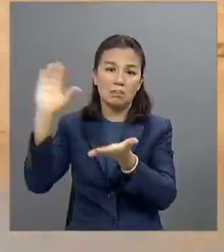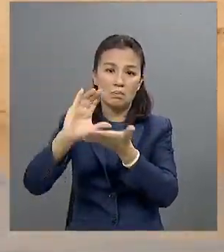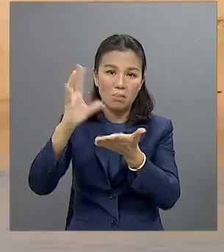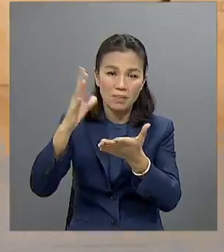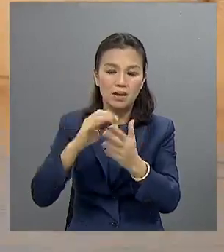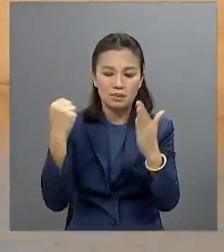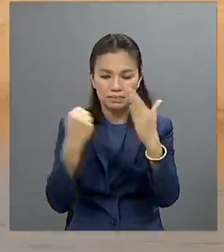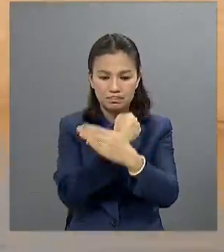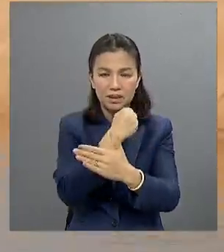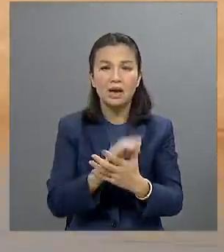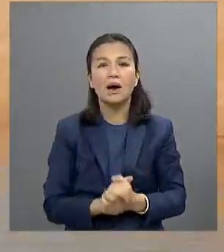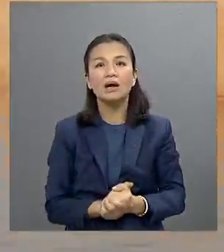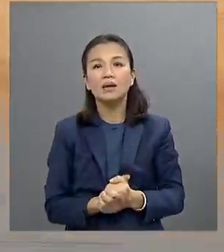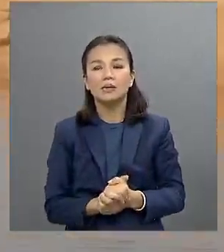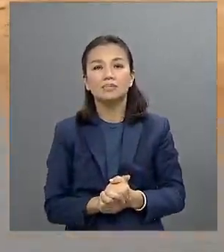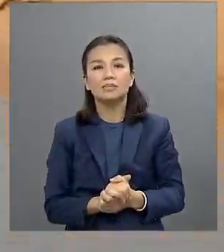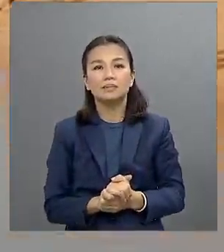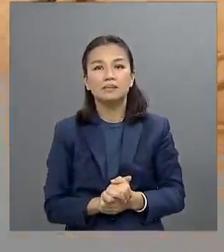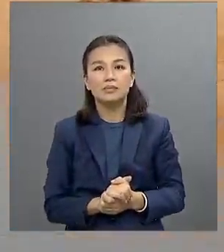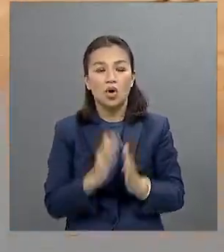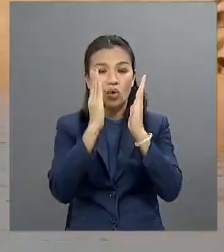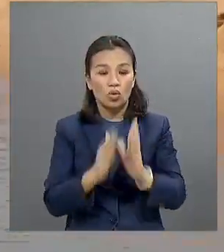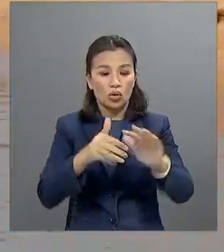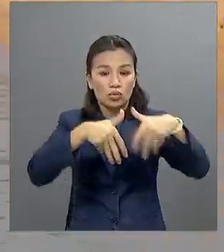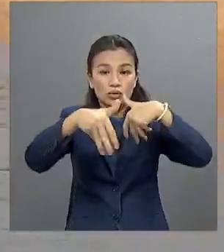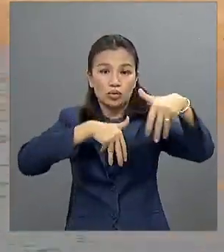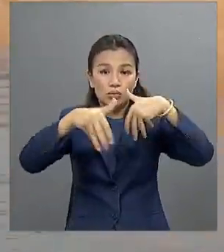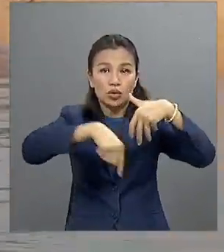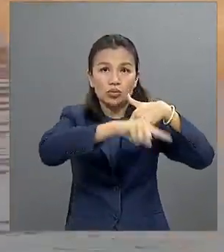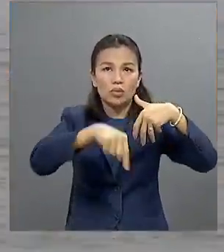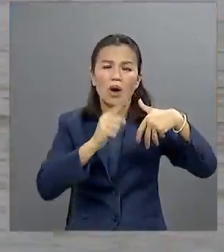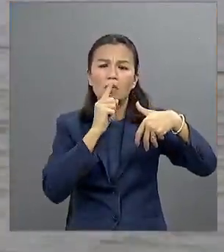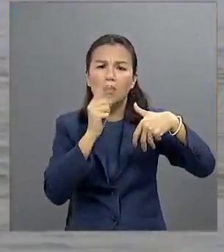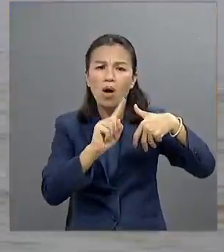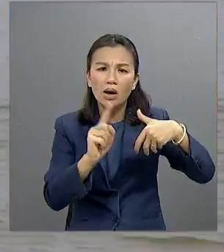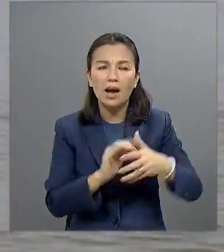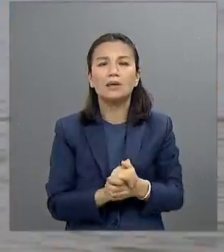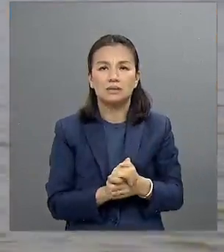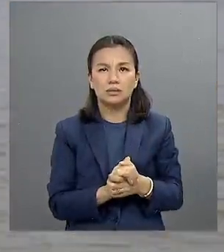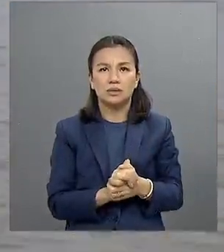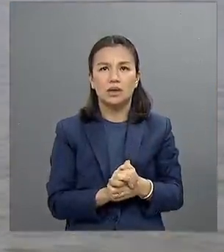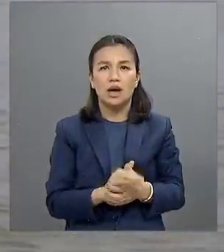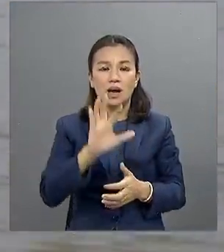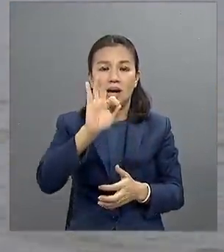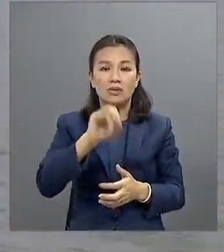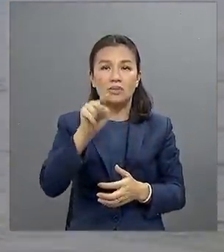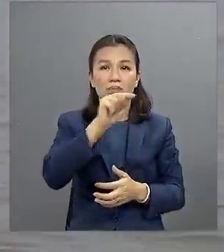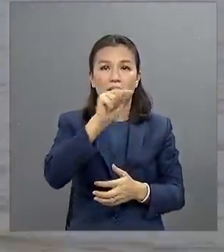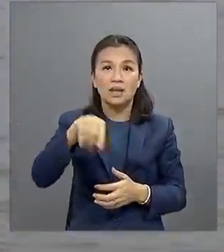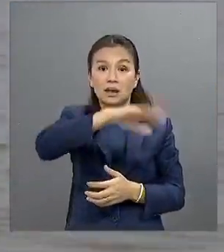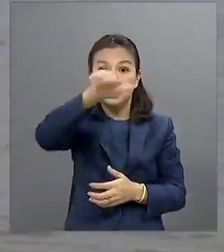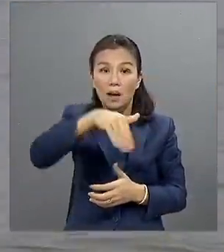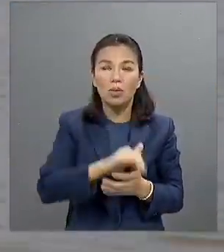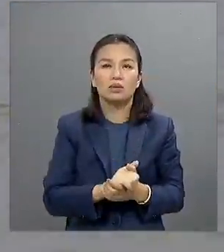านนายพิทักษ์เกยทองชาวบ้านหมู่7ตำบลนาเตยก็บอกว่าชาวบ้านในไร่ร้อยละ90เนี่ยมีอาชีพประมงพื้นบ้านก็ใช้เ